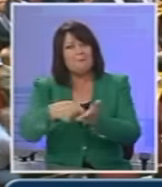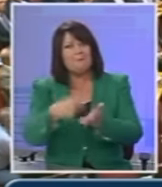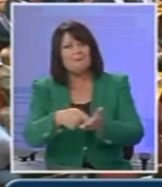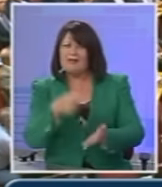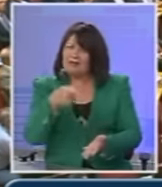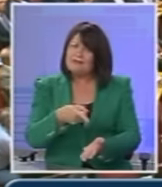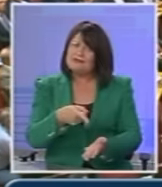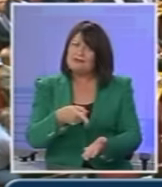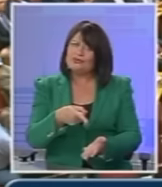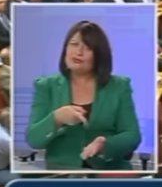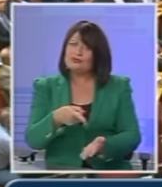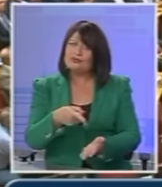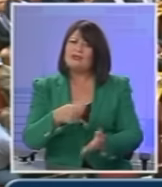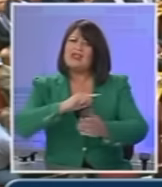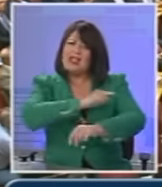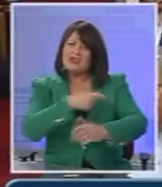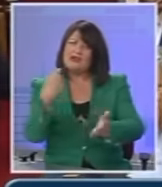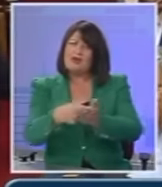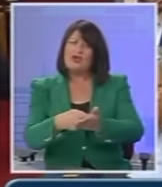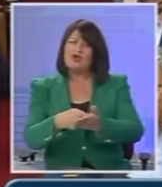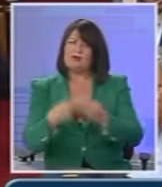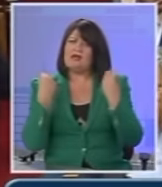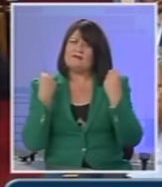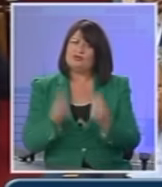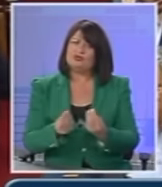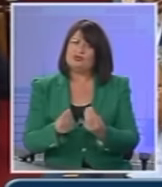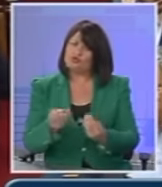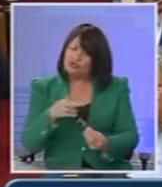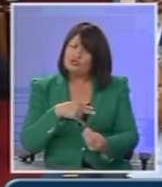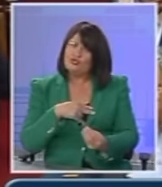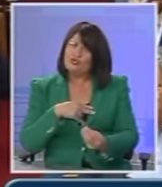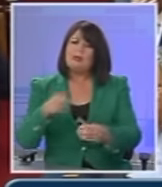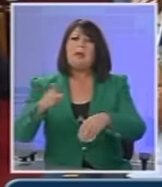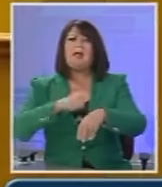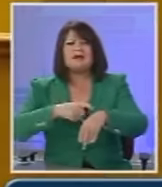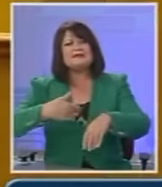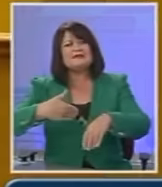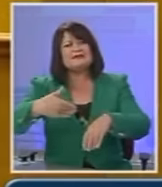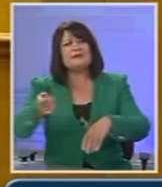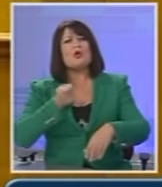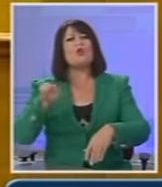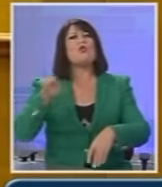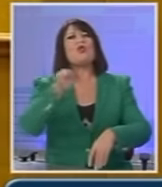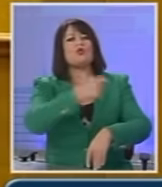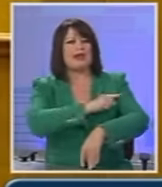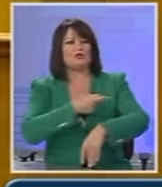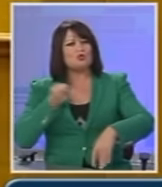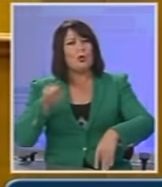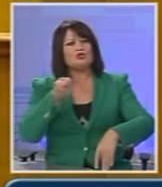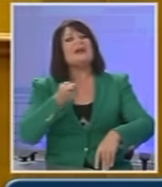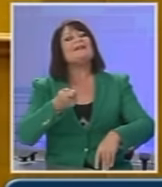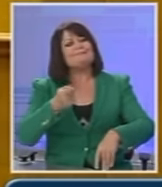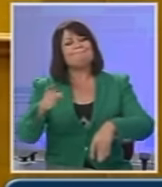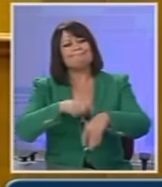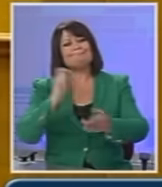οι εφημερίες των γιατρών. Έχει φτάσει να αποτελεί είδηση ότι κάποια στιγμή πληρώνονται οι οφειλές προς τους γιατρούς, οι